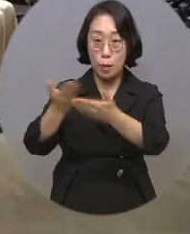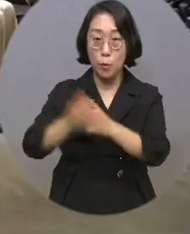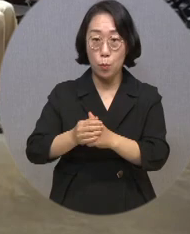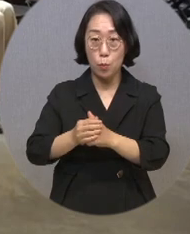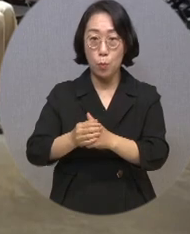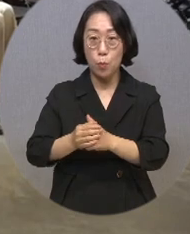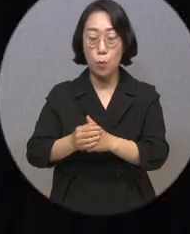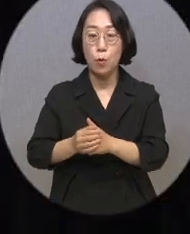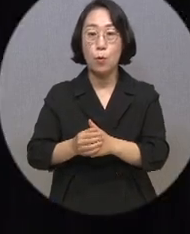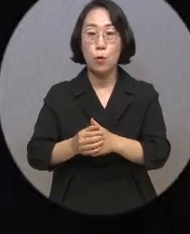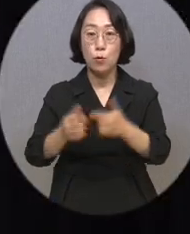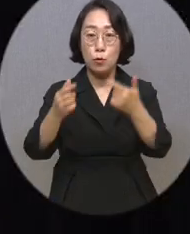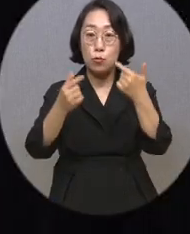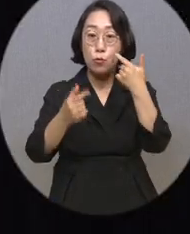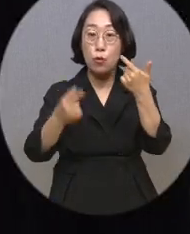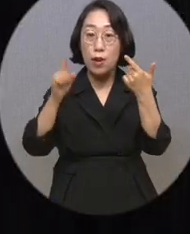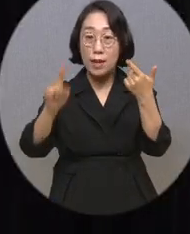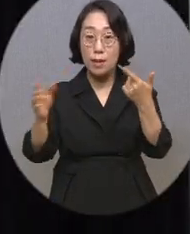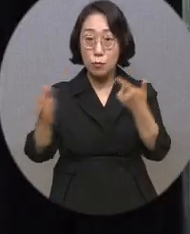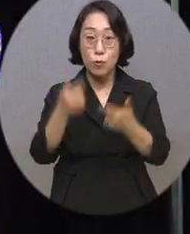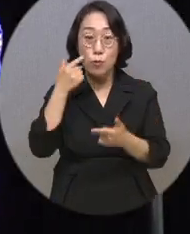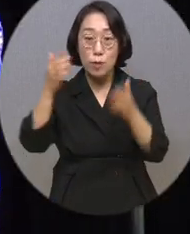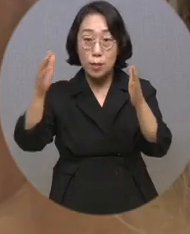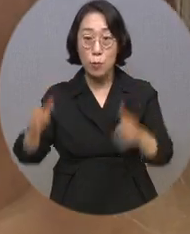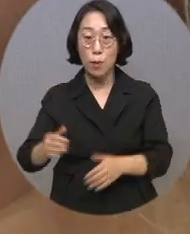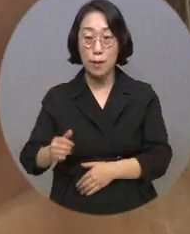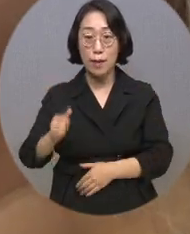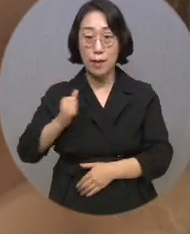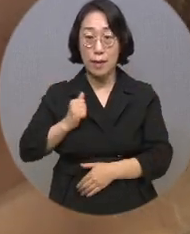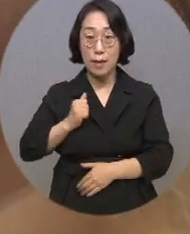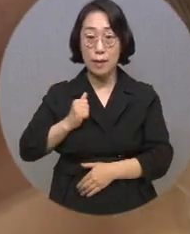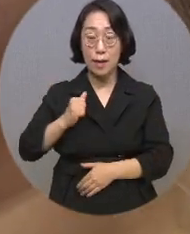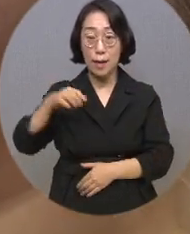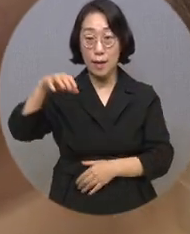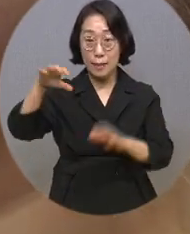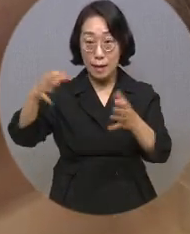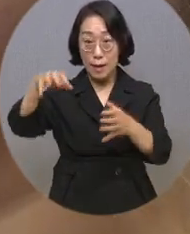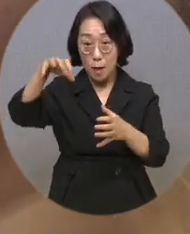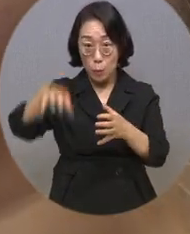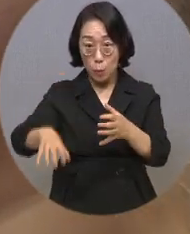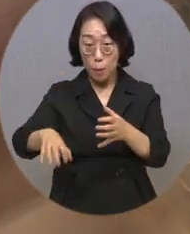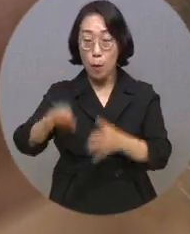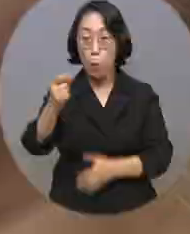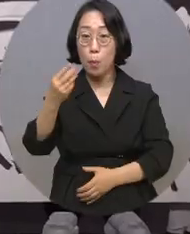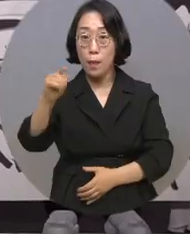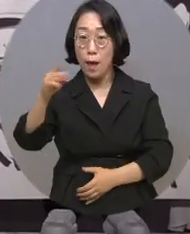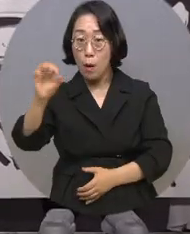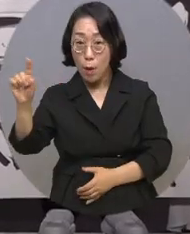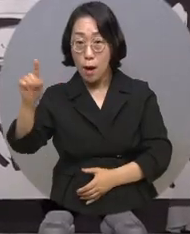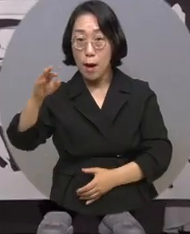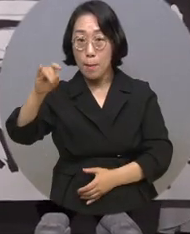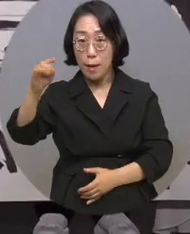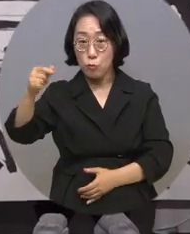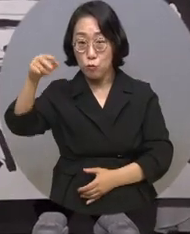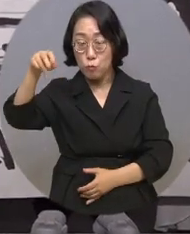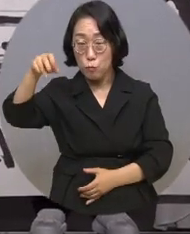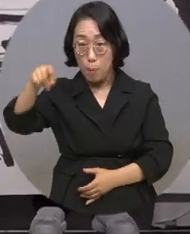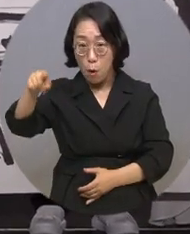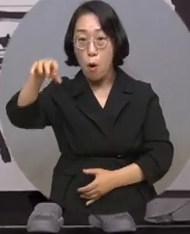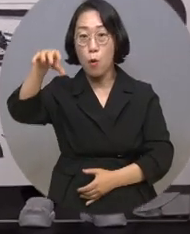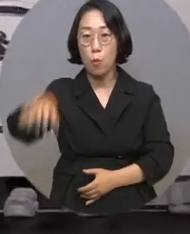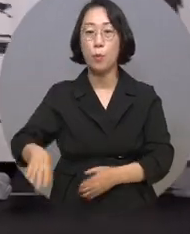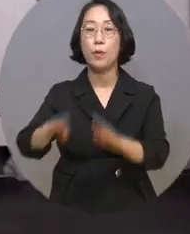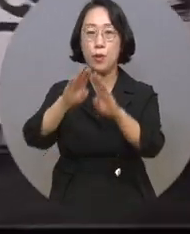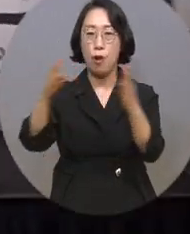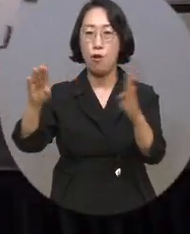1일부터 6일까지 6일간의 일정으로 캐나다 수도 오타와 밴쿠버에서 개최됐습니다. 이번 행사에는 주